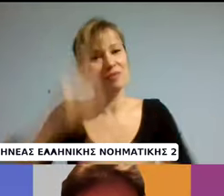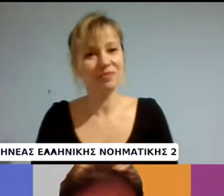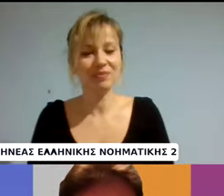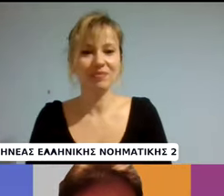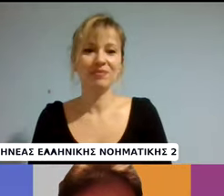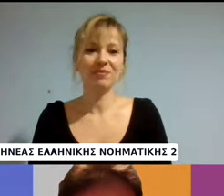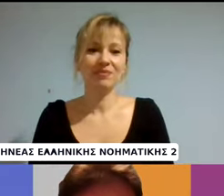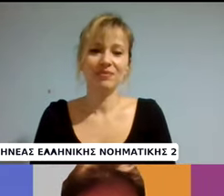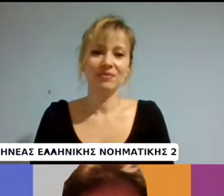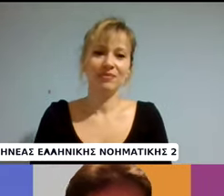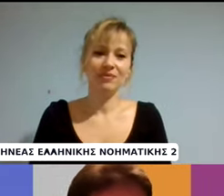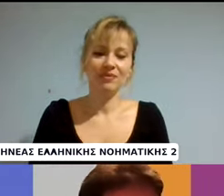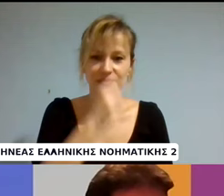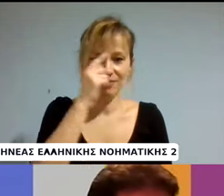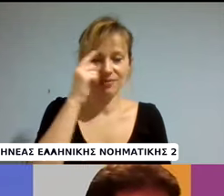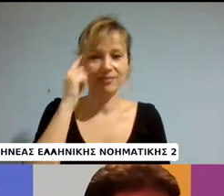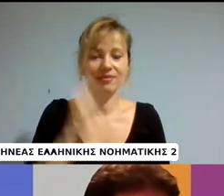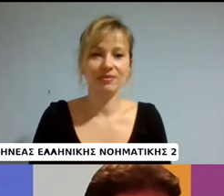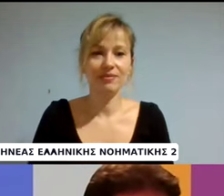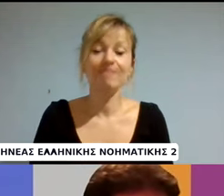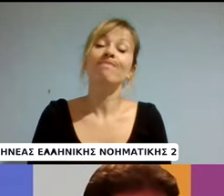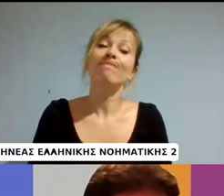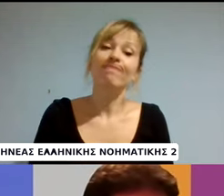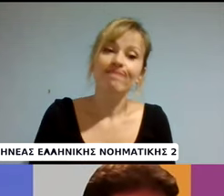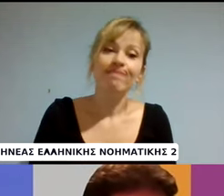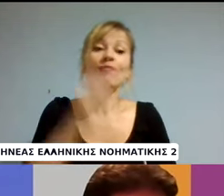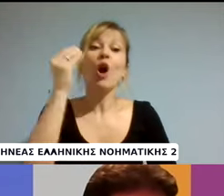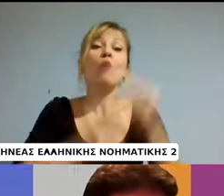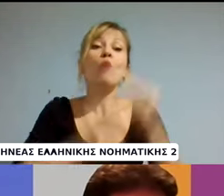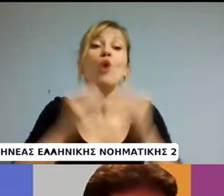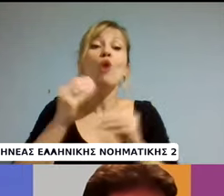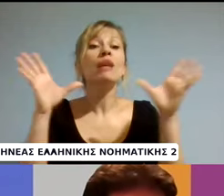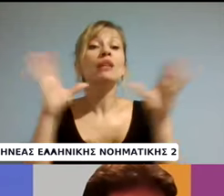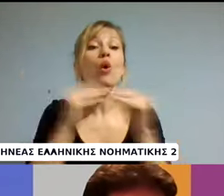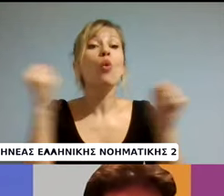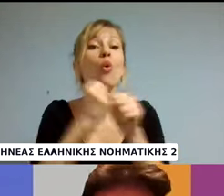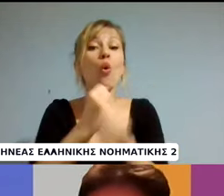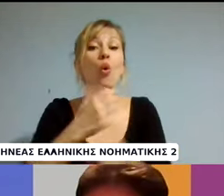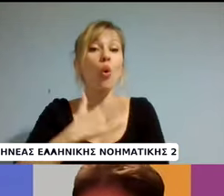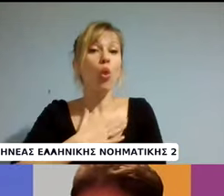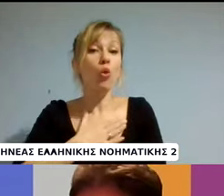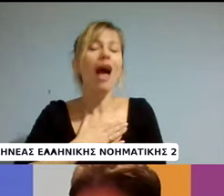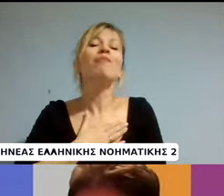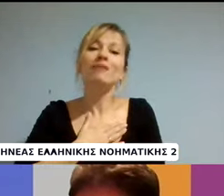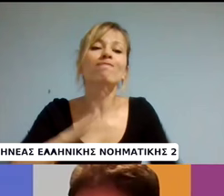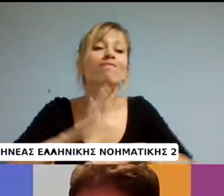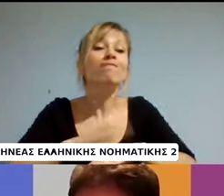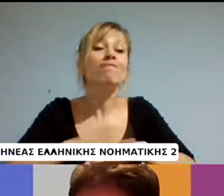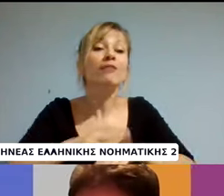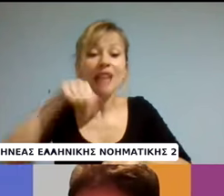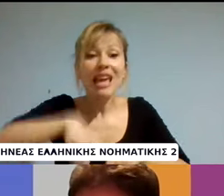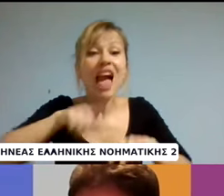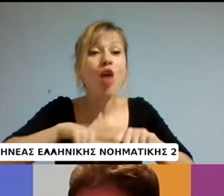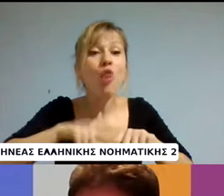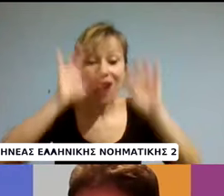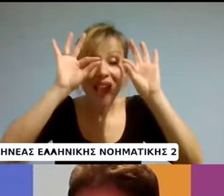Πολλά από τα δεινά που μας μαστίζουν ξεκινούν από το γεγονός ότι το επάγγελμά μας είναι αρρύθμιστο. Αυτό λέει στην